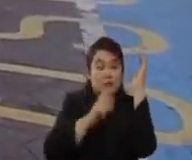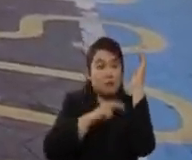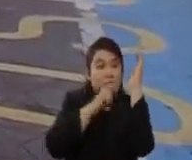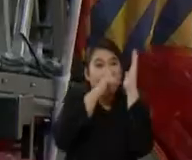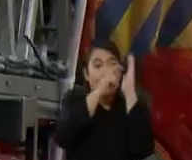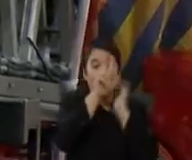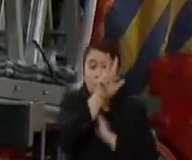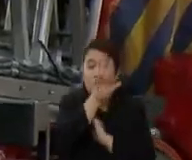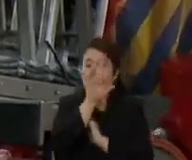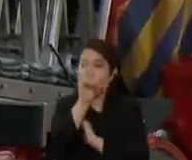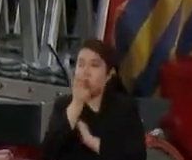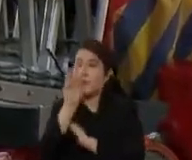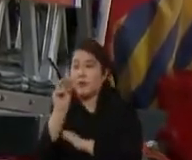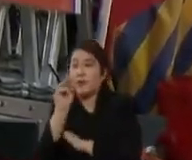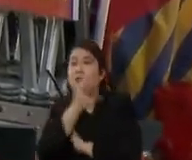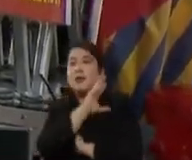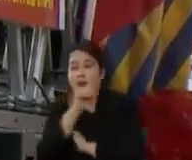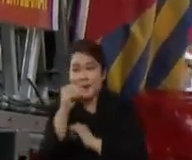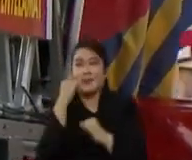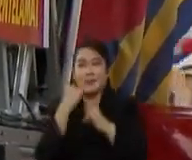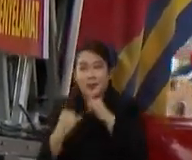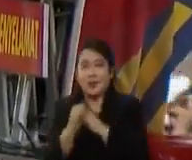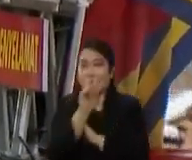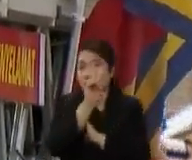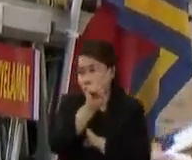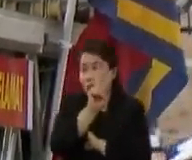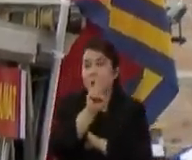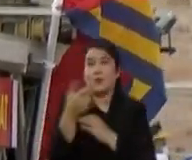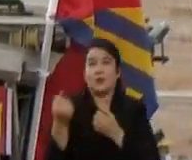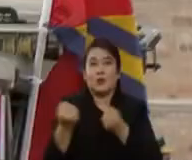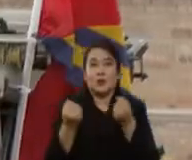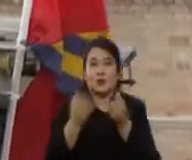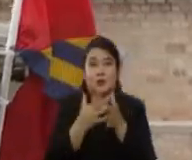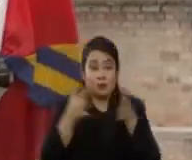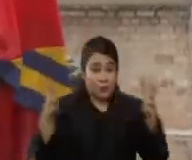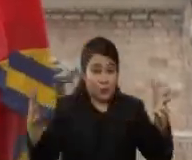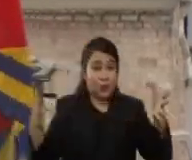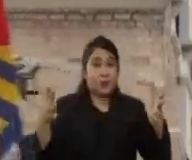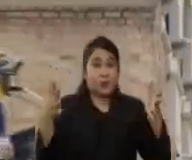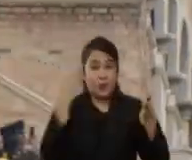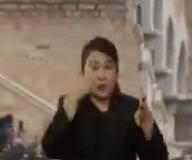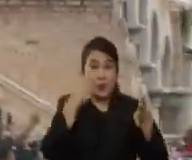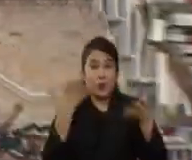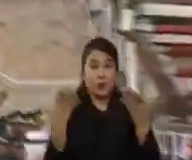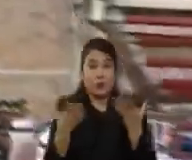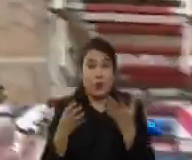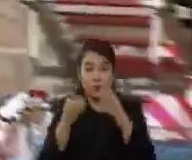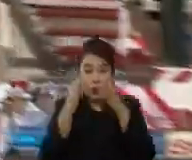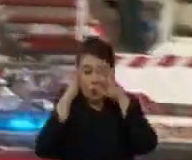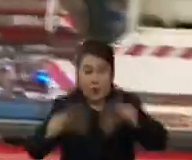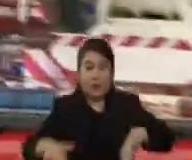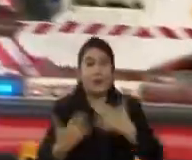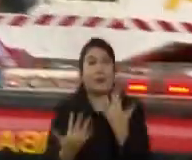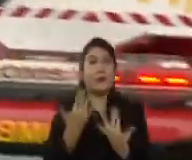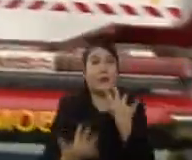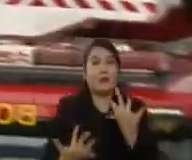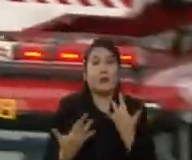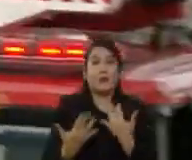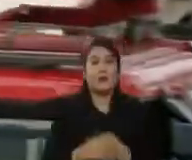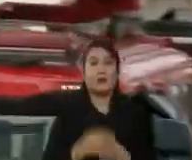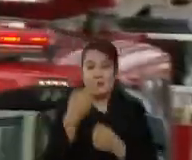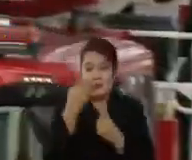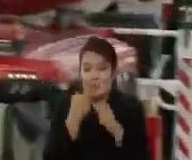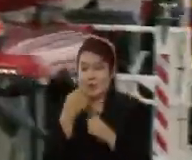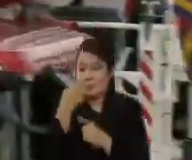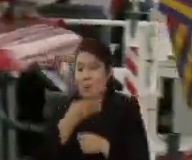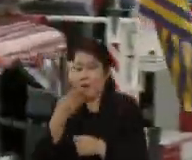37 meter. Dan yang terakhir, dua unit foam tender yang digunakan dalam operasi pemadaman kebakaran melibatkan bahan hidrokarbon